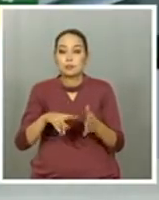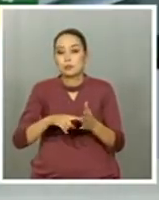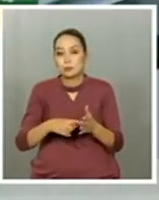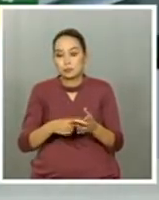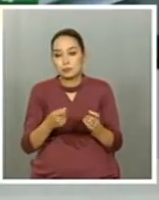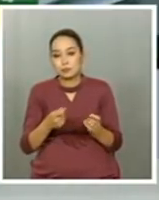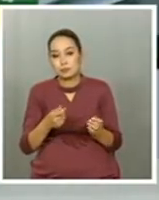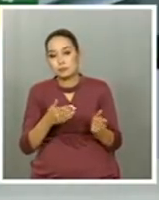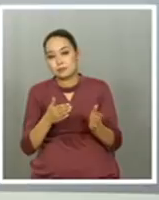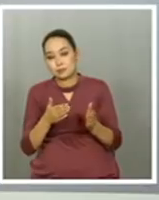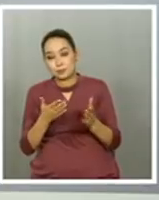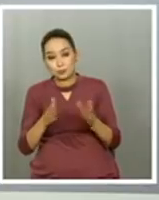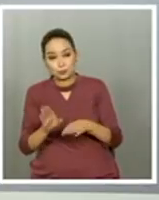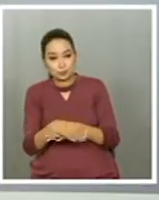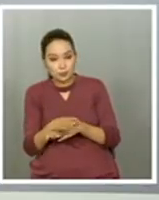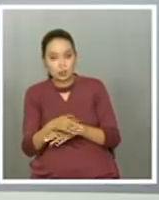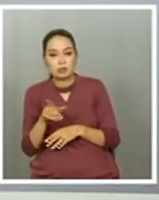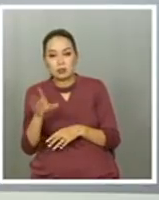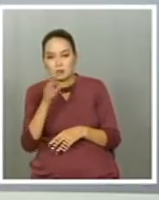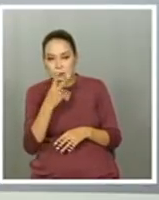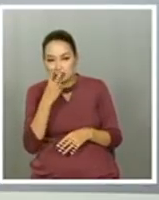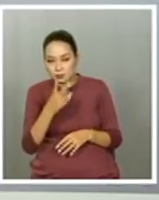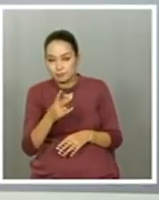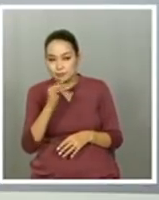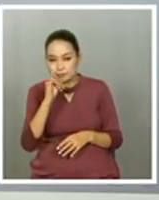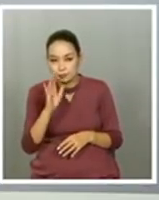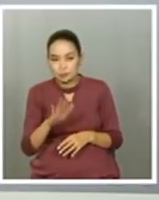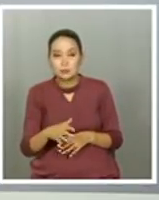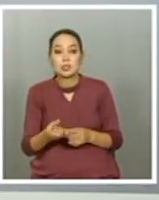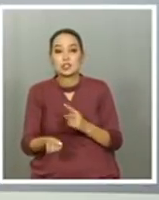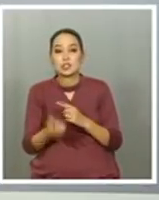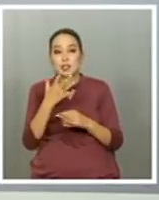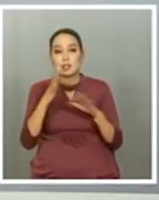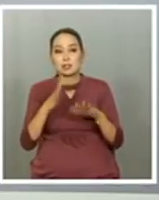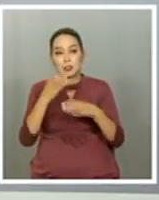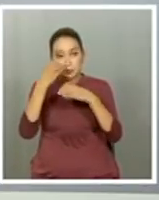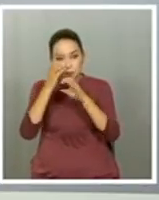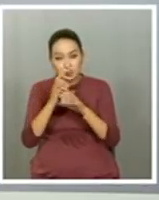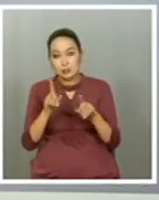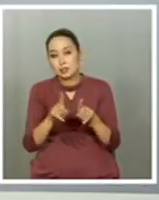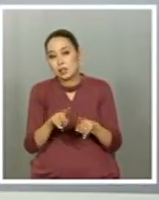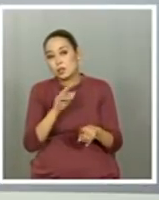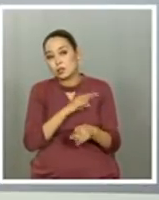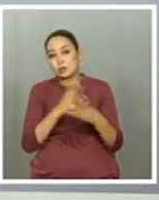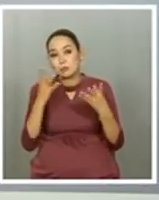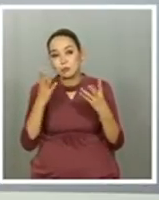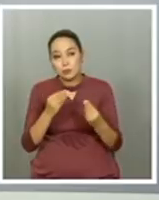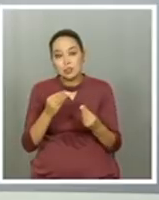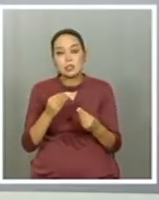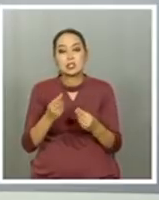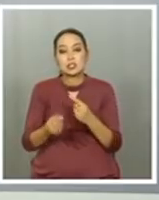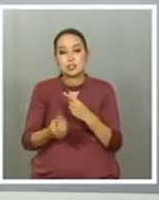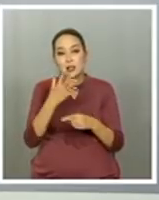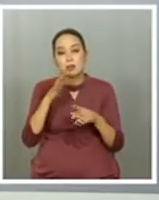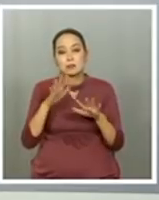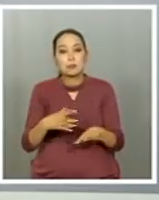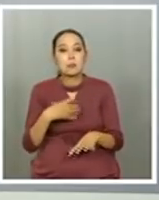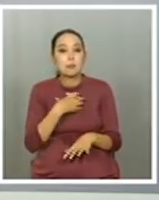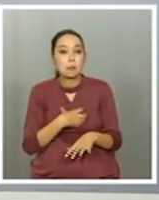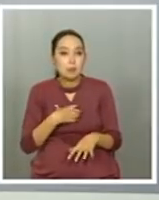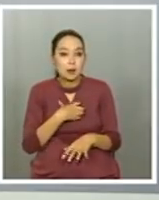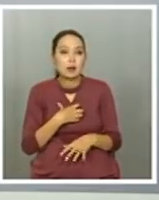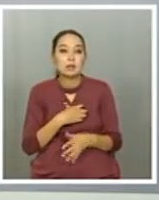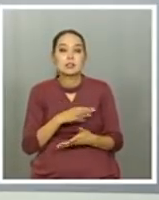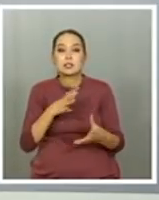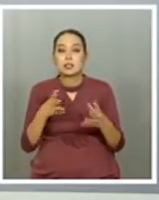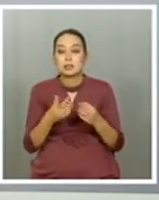көре алмаймыз. Олай болса, жарық микроскобы арқылы жұмыс істеген кезде жарықтың маңызды орын алатынына